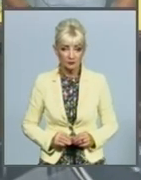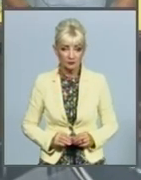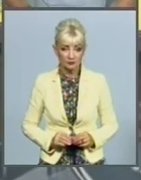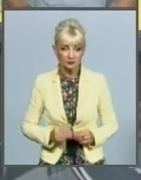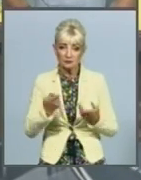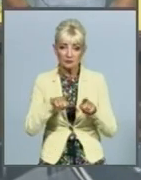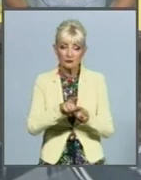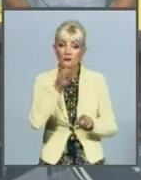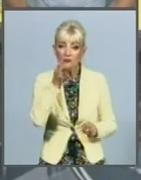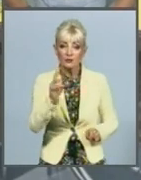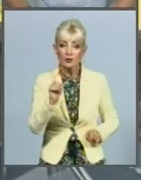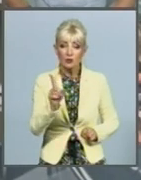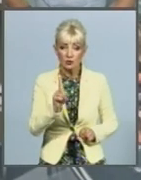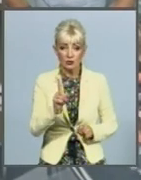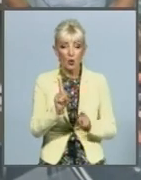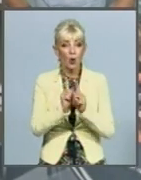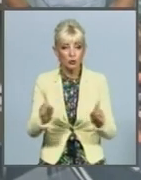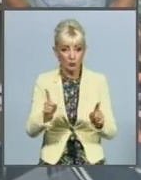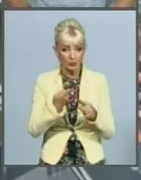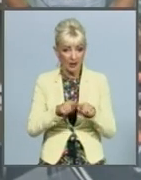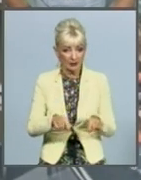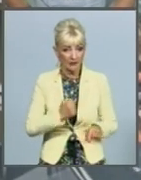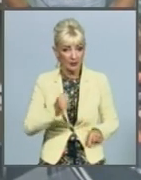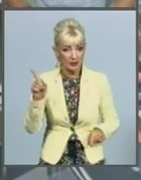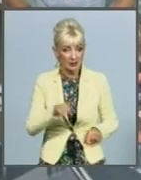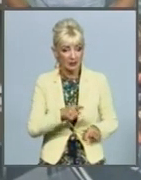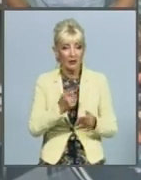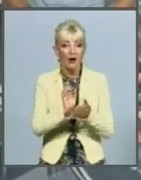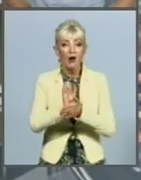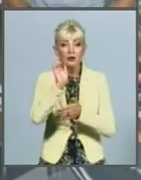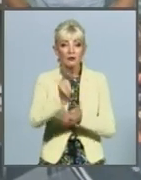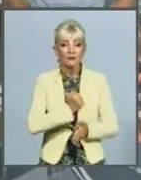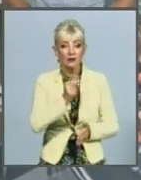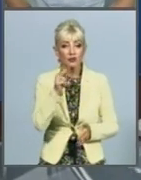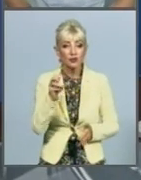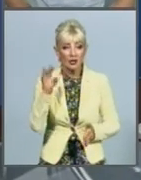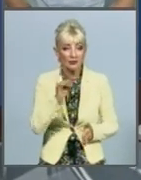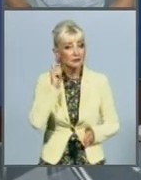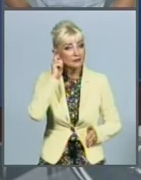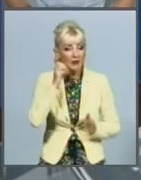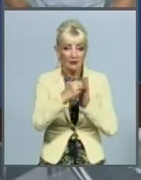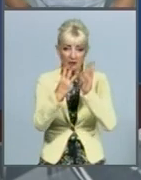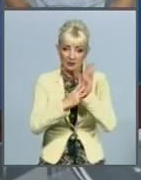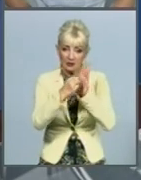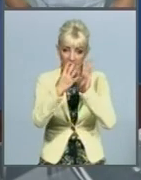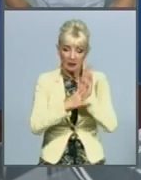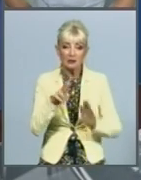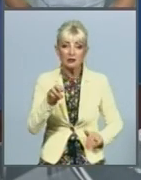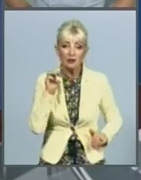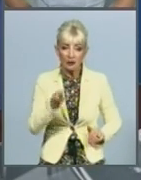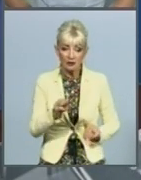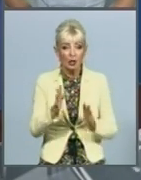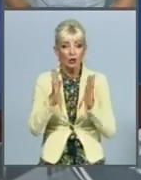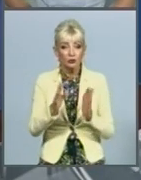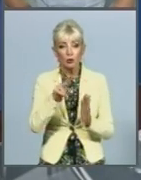Також зазначено, що особливістю чергового призову стало відправлення до військових частин призовників у віці 18-19 років лише